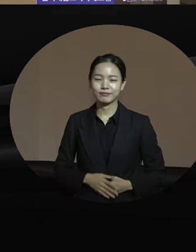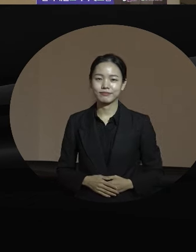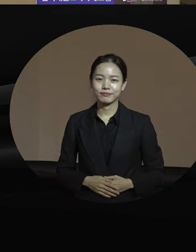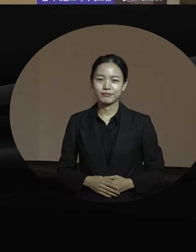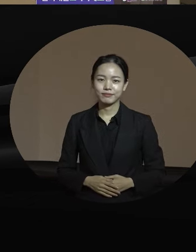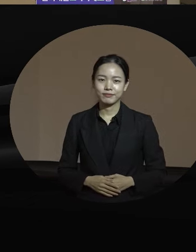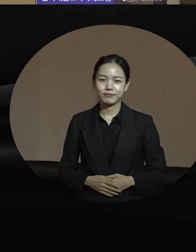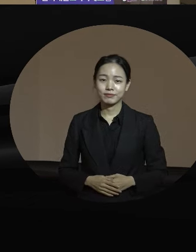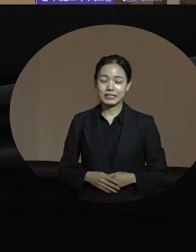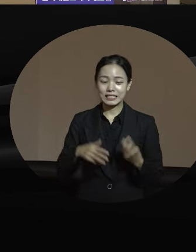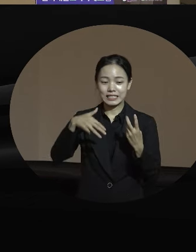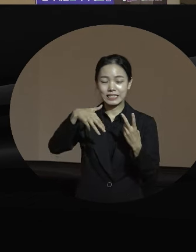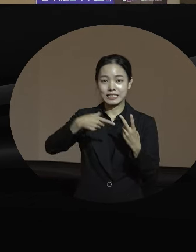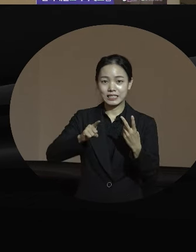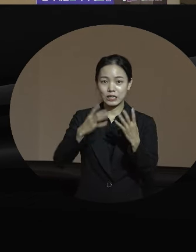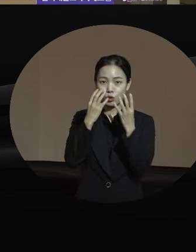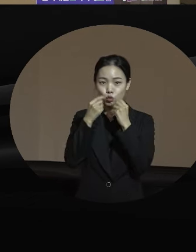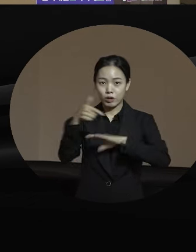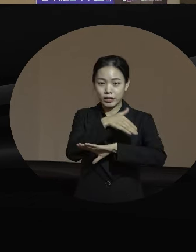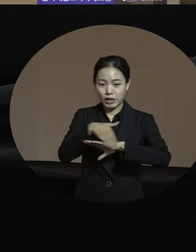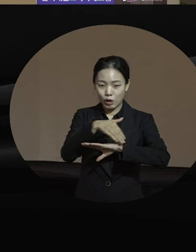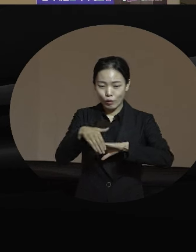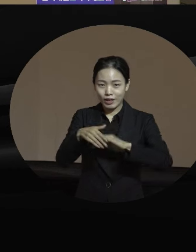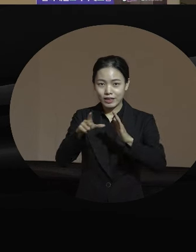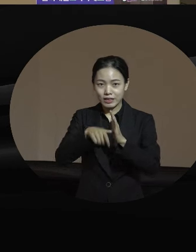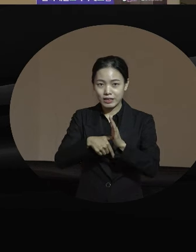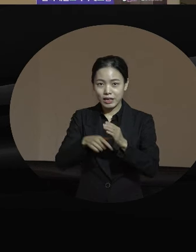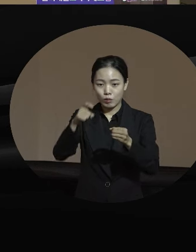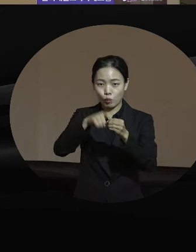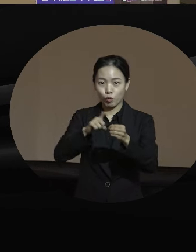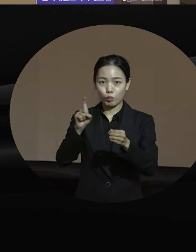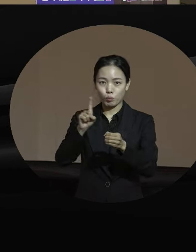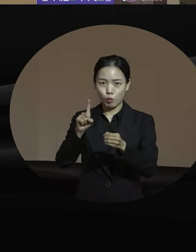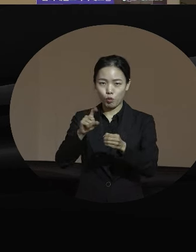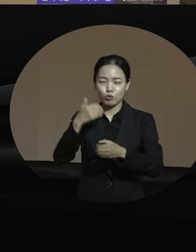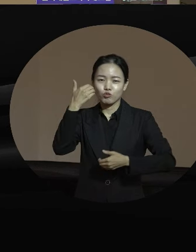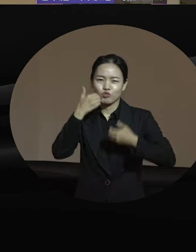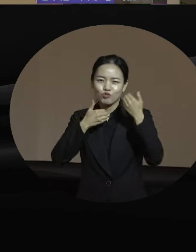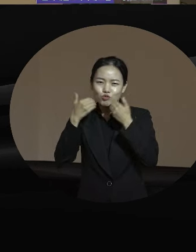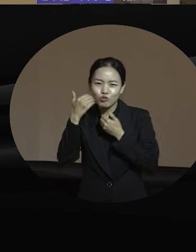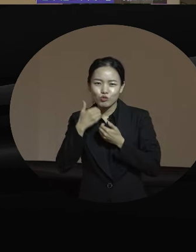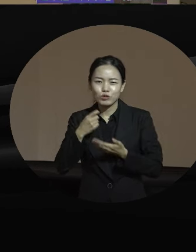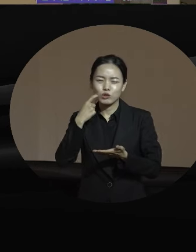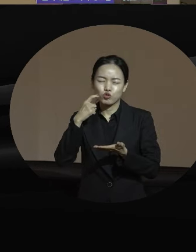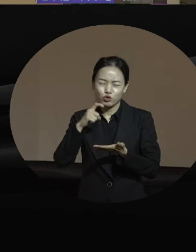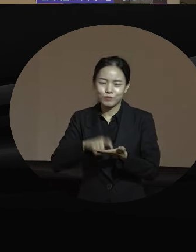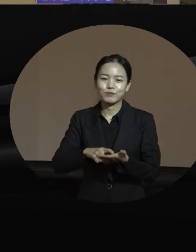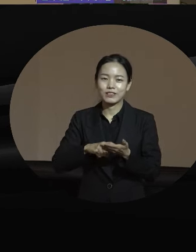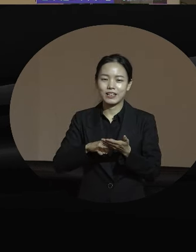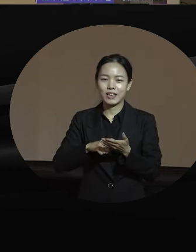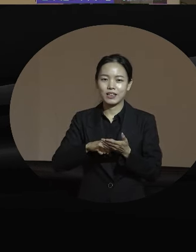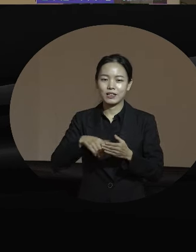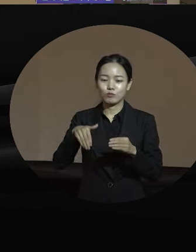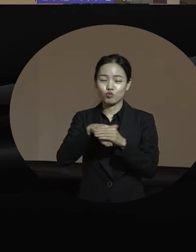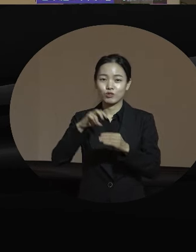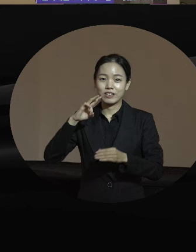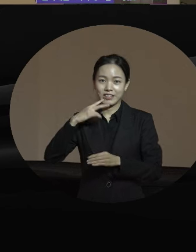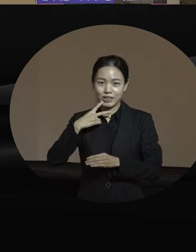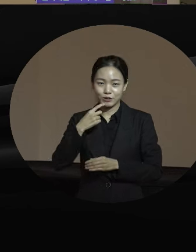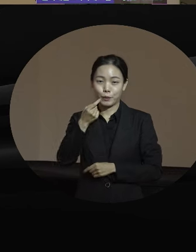특히 2차 종합계획에서 비전을 누구나 더 가까이 더 깊게 누리는 K-문화예술 교육을 설정하고 추진